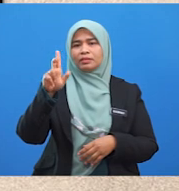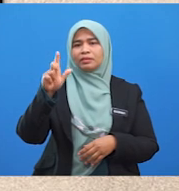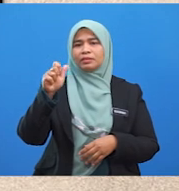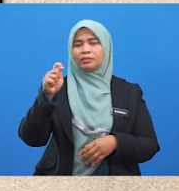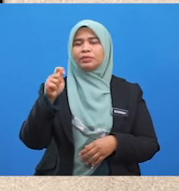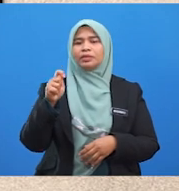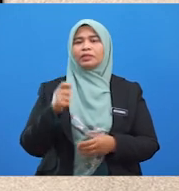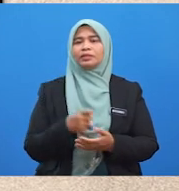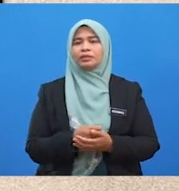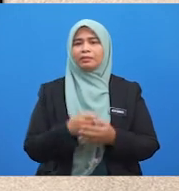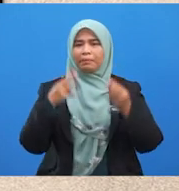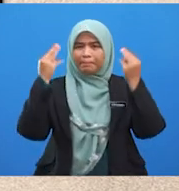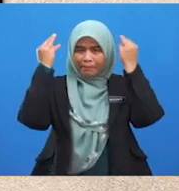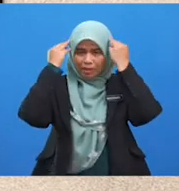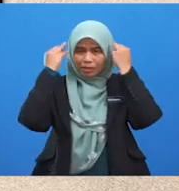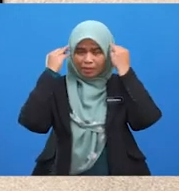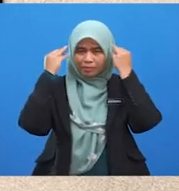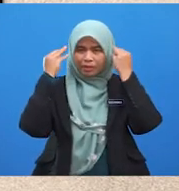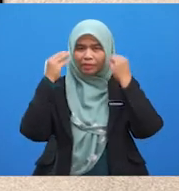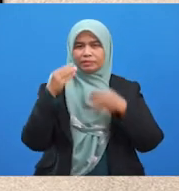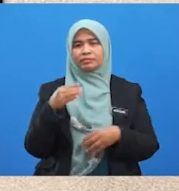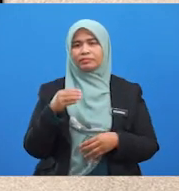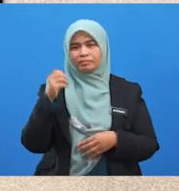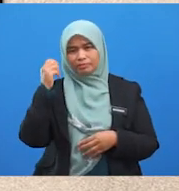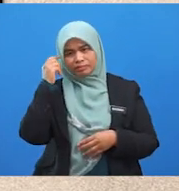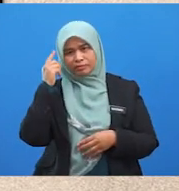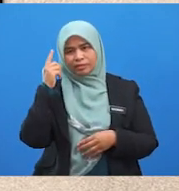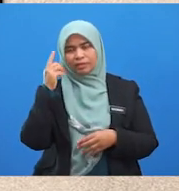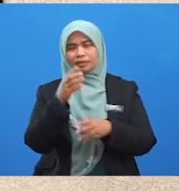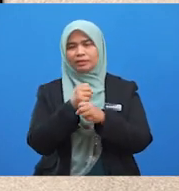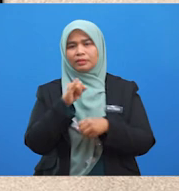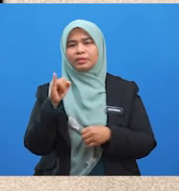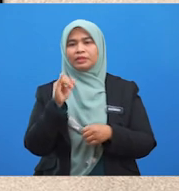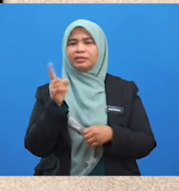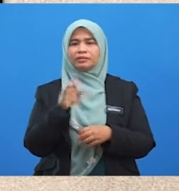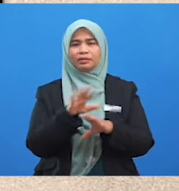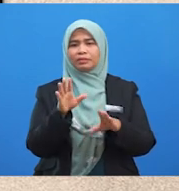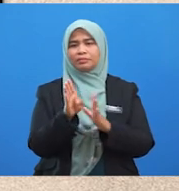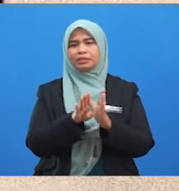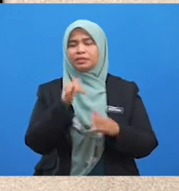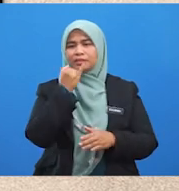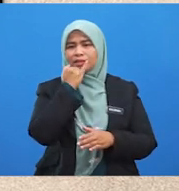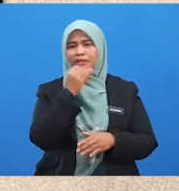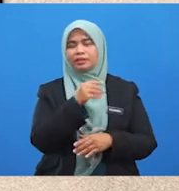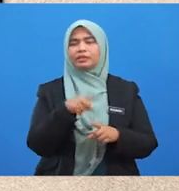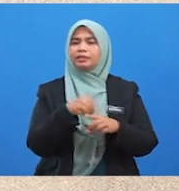mahkamah mendapati dia tidak bersalah dan dibebaskan.